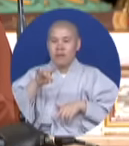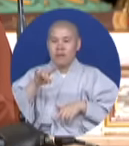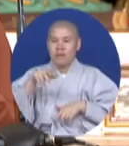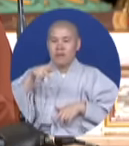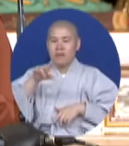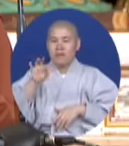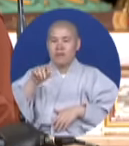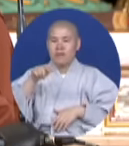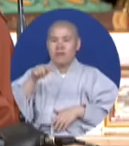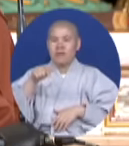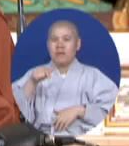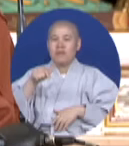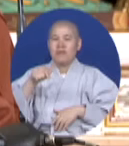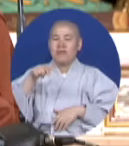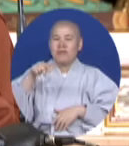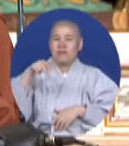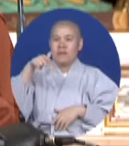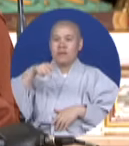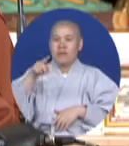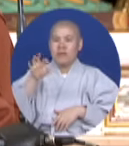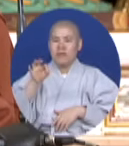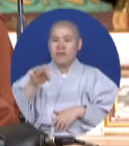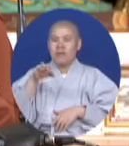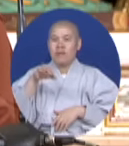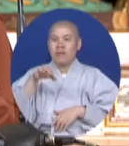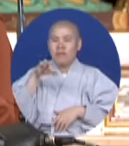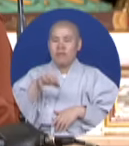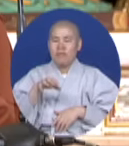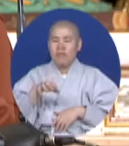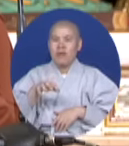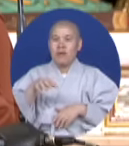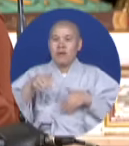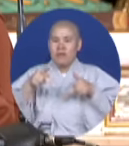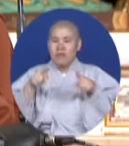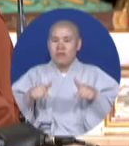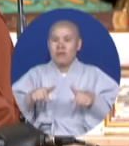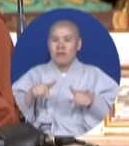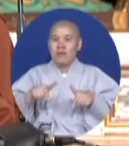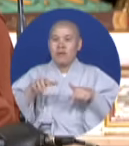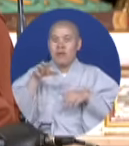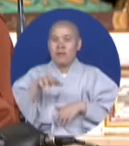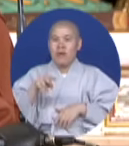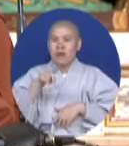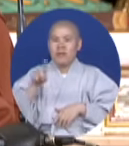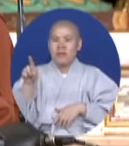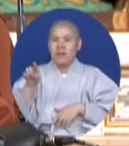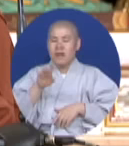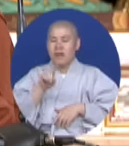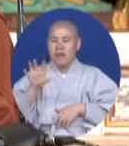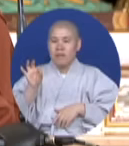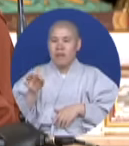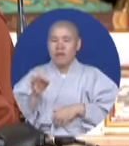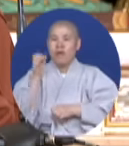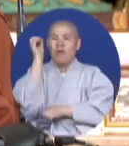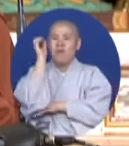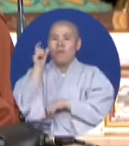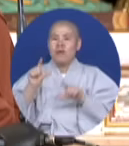서방은 사방이에요 사방 사라는 것은 본래 동방이 아닌데